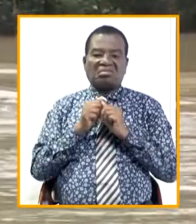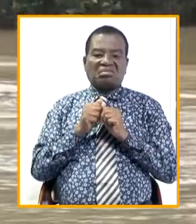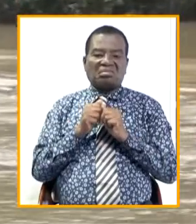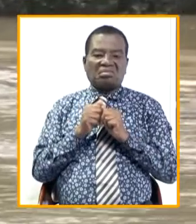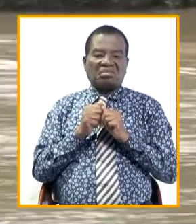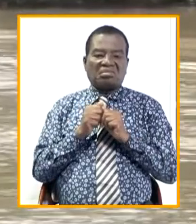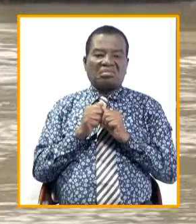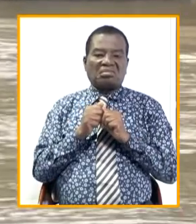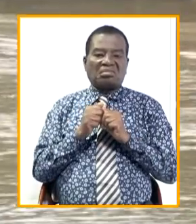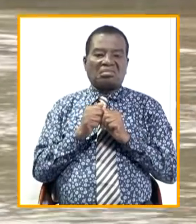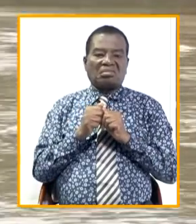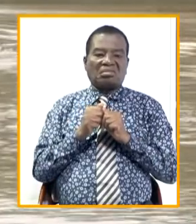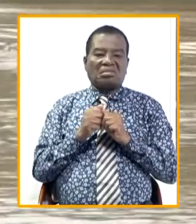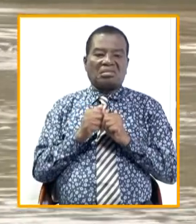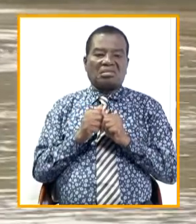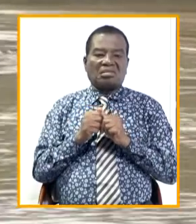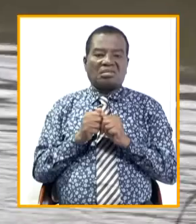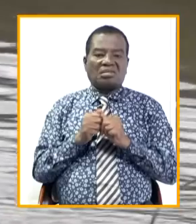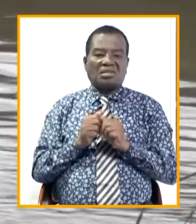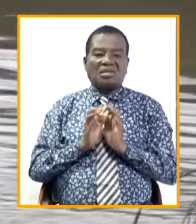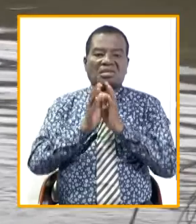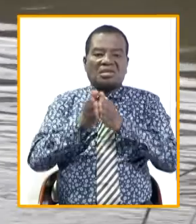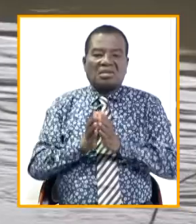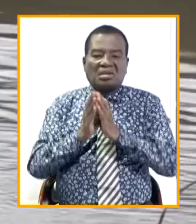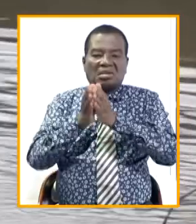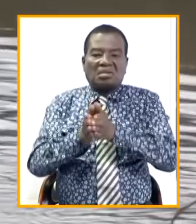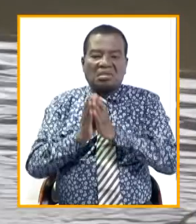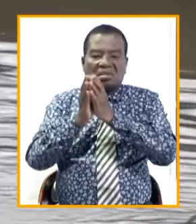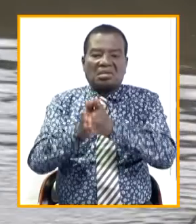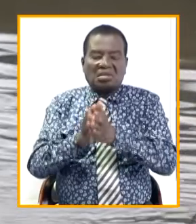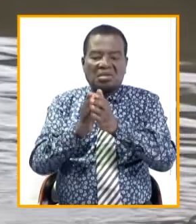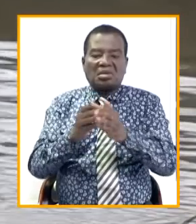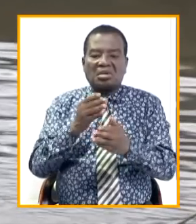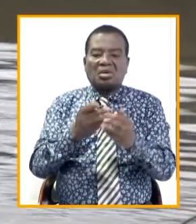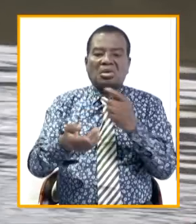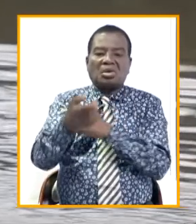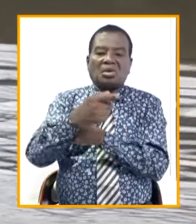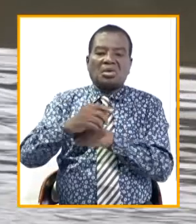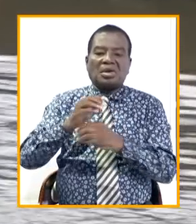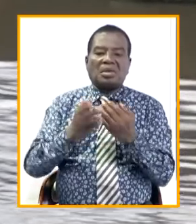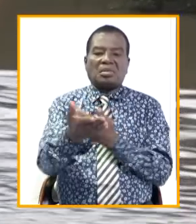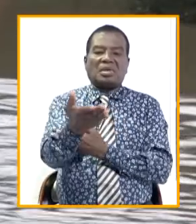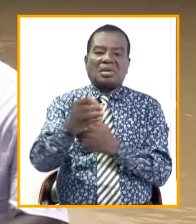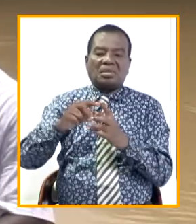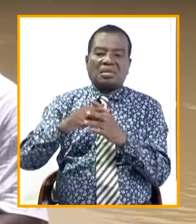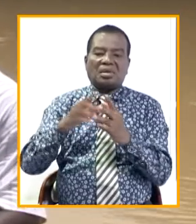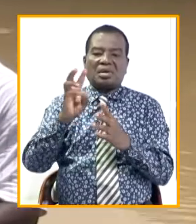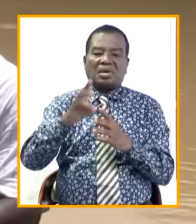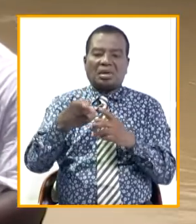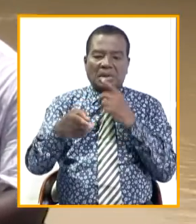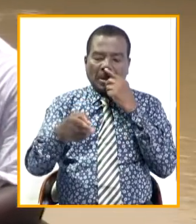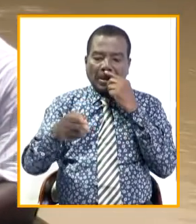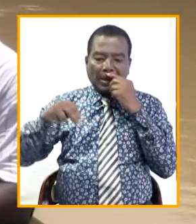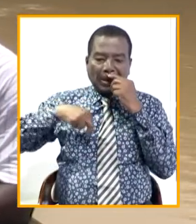Une quiétude perturbée par le bruit de pirogue à moteur tous les matins à partir de 6 heures. Nous sommes sur l'un